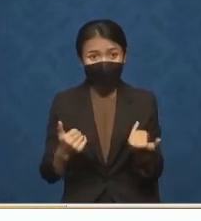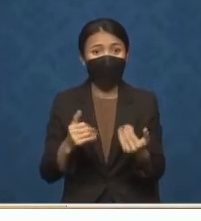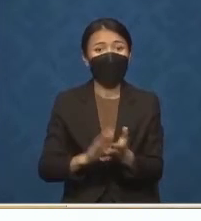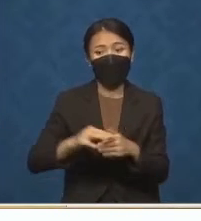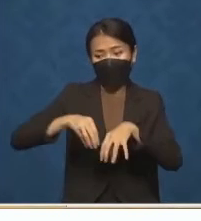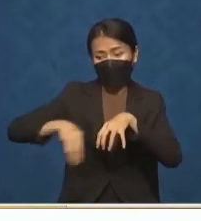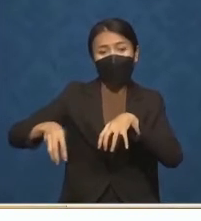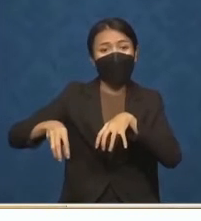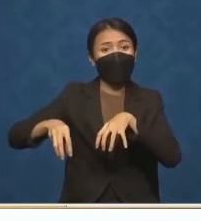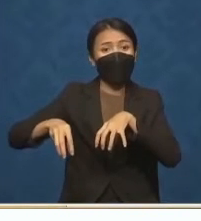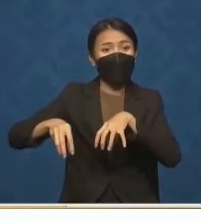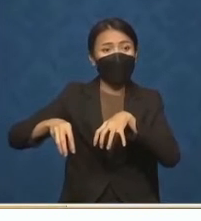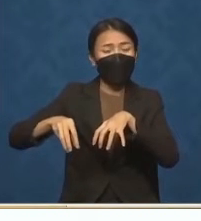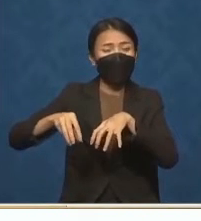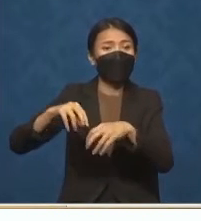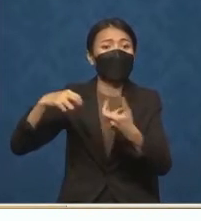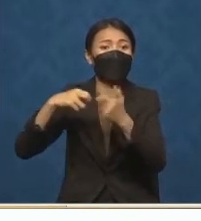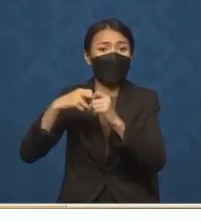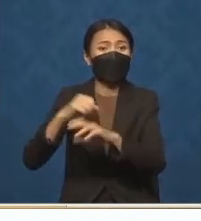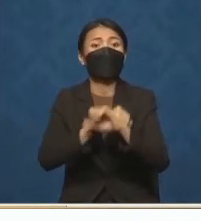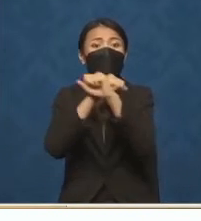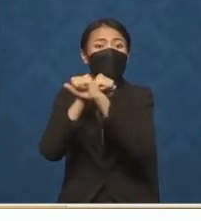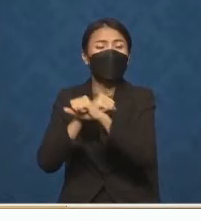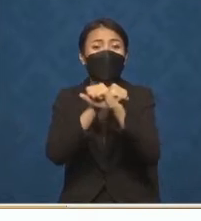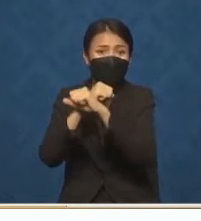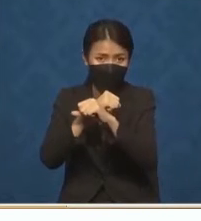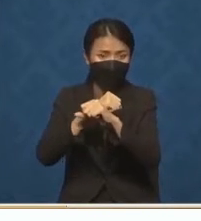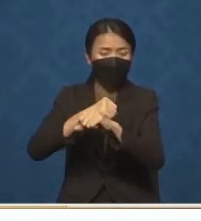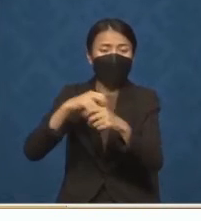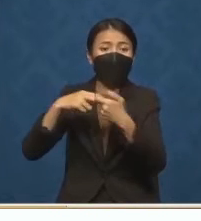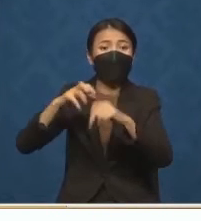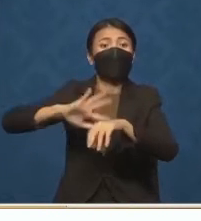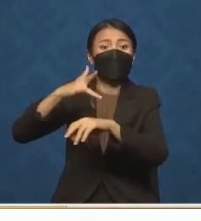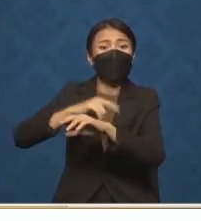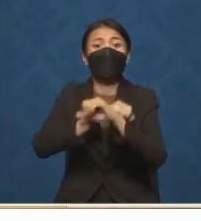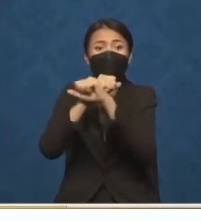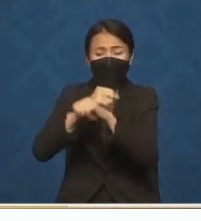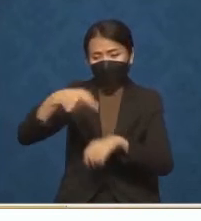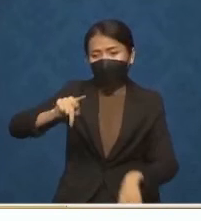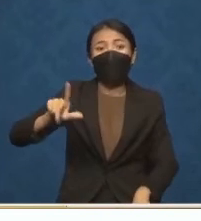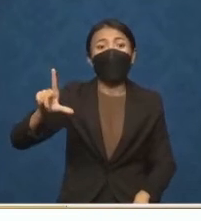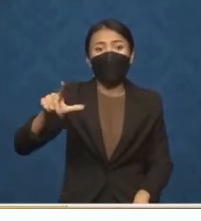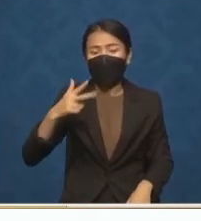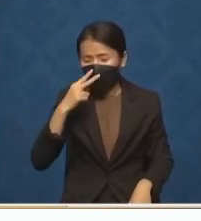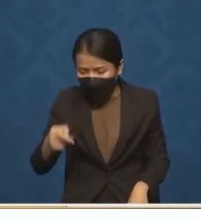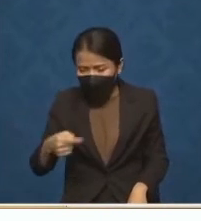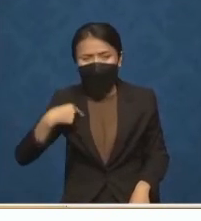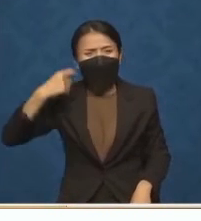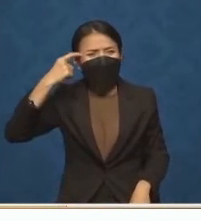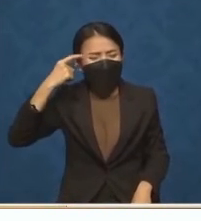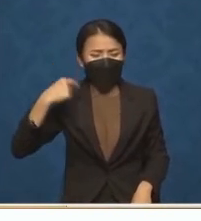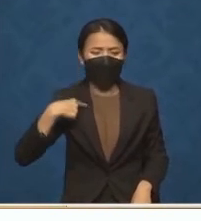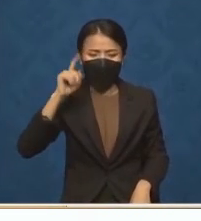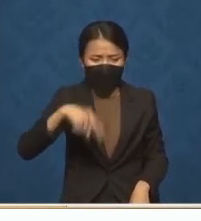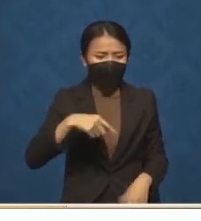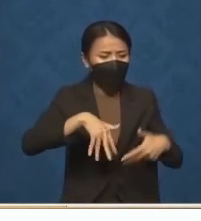กับัเทาสานัภัยมีหน้าที่ในการ seizures inserting วิธีที่แก้ไขปัญหา suspeat หน้าตอนนั้นให